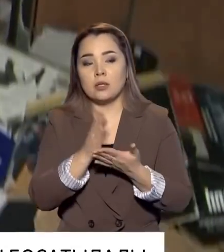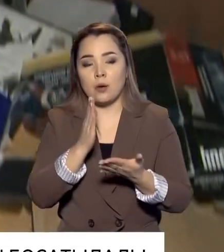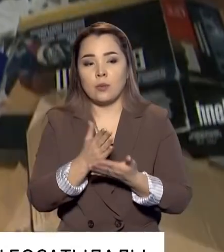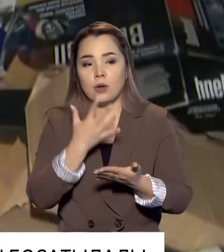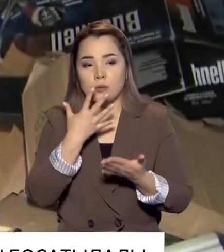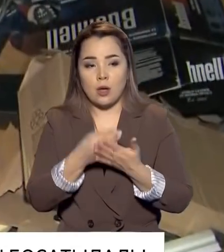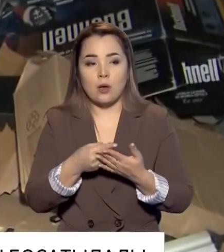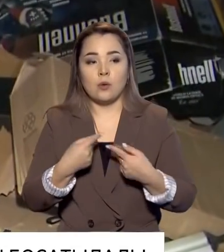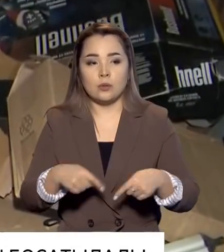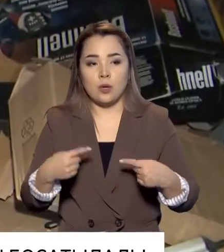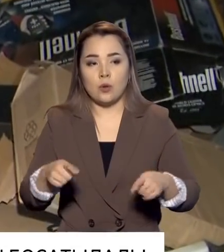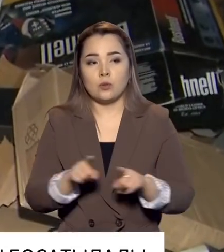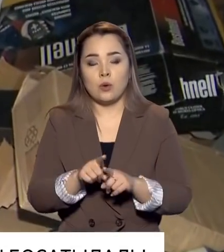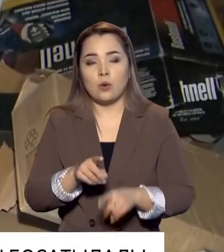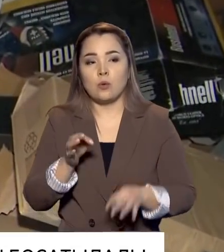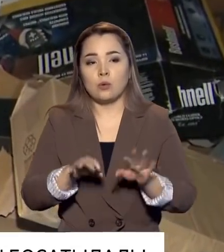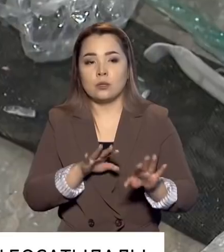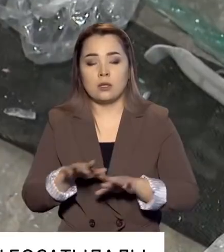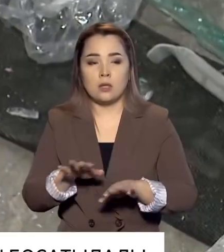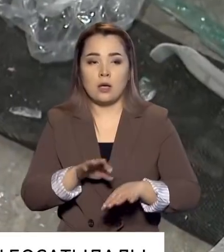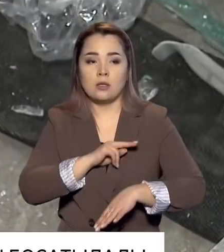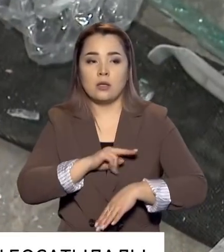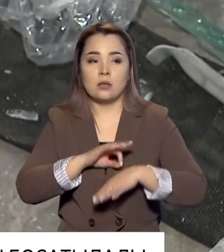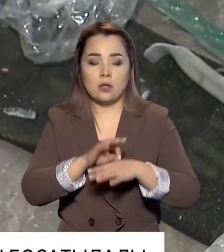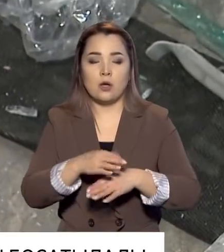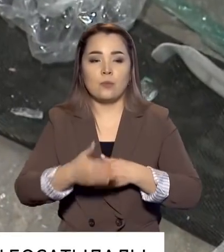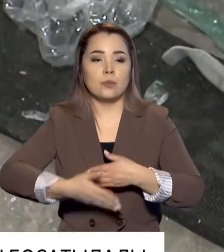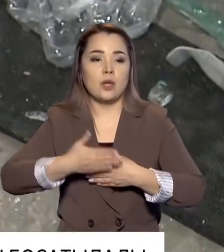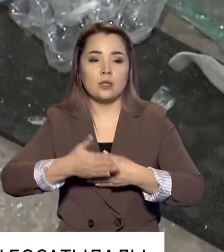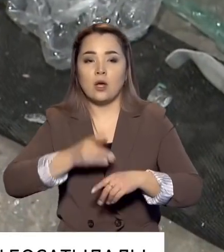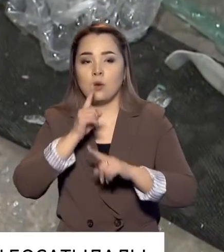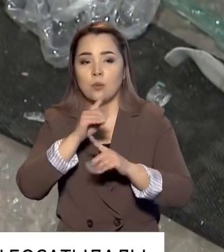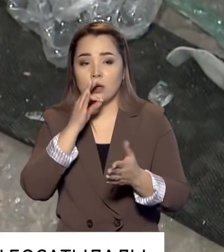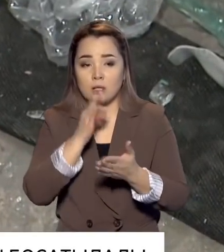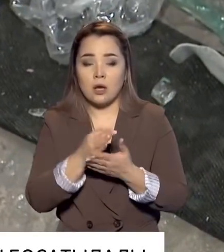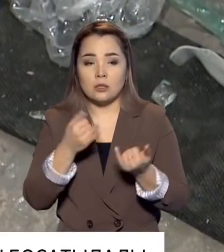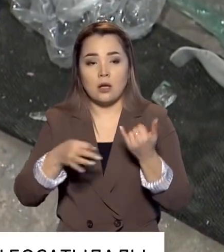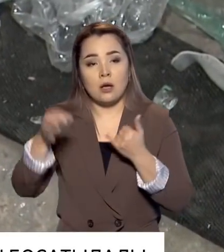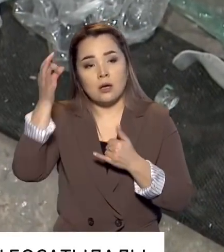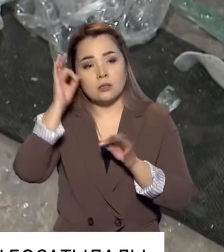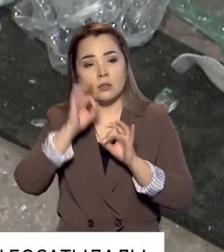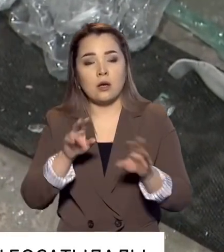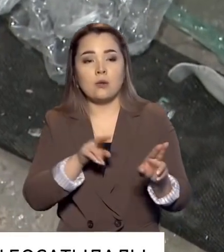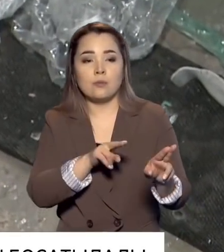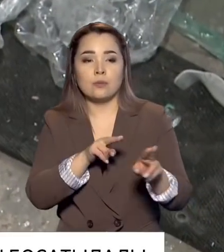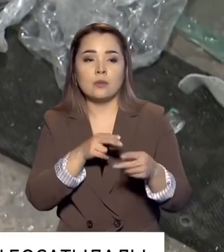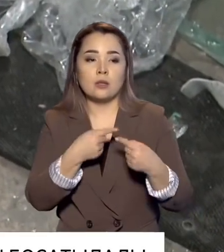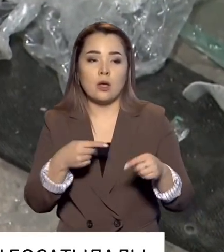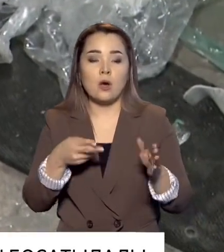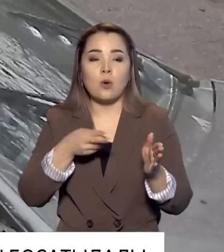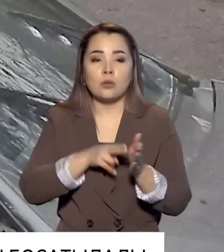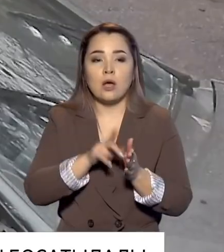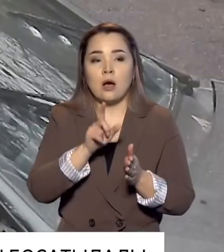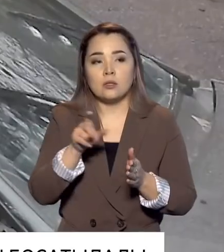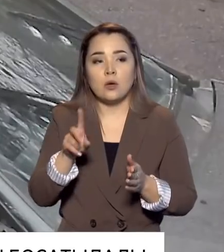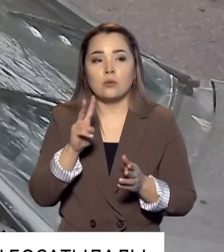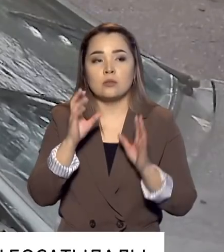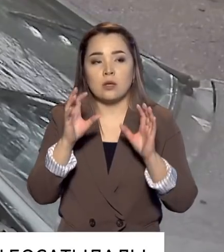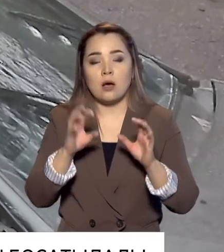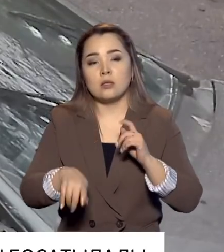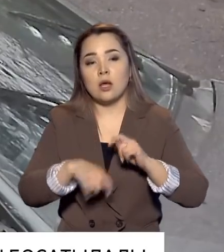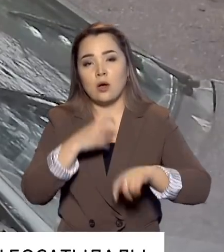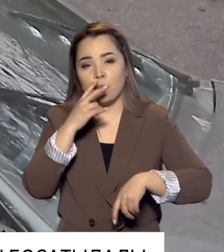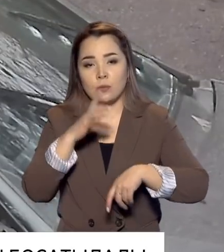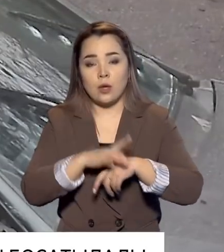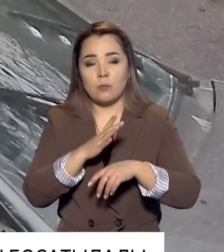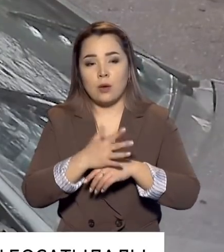олардың өзге қылмысқа қатысы болмаса, ешқандай жауапкершілікке тартылмайды. Еске салай, қару мен оқ-дәрілерді заңсыз сақтаған адамға 5 жылға дейін